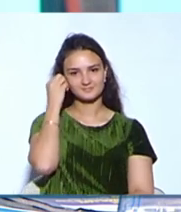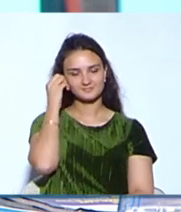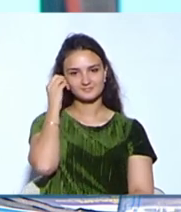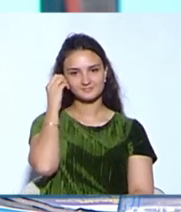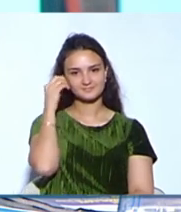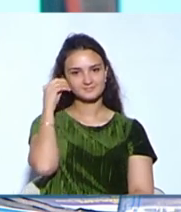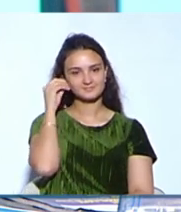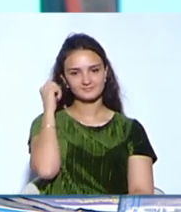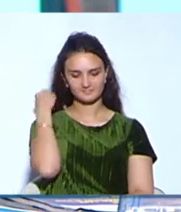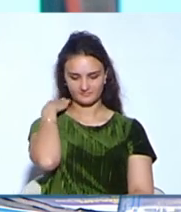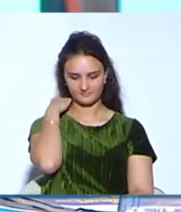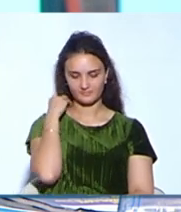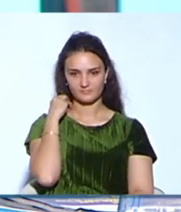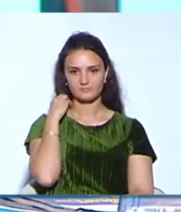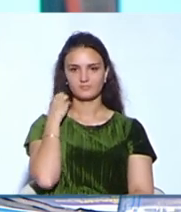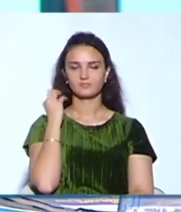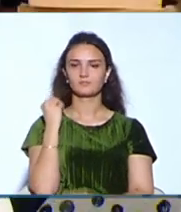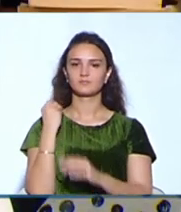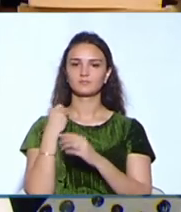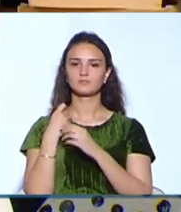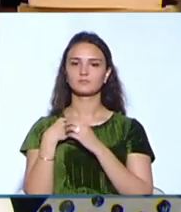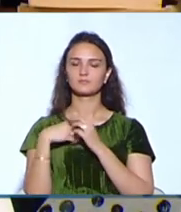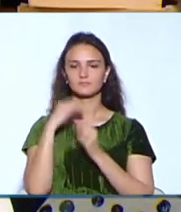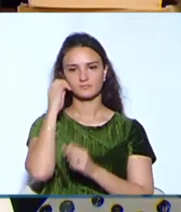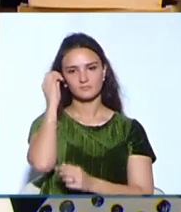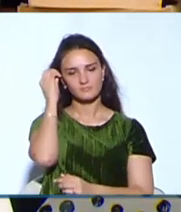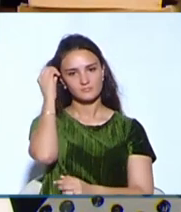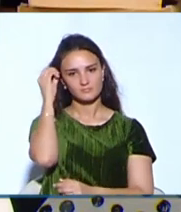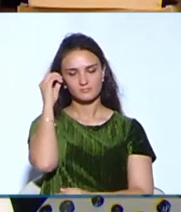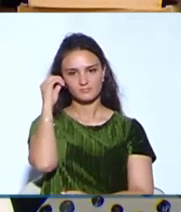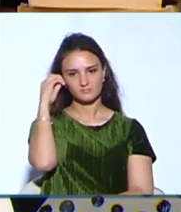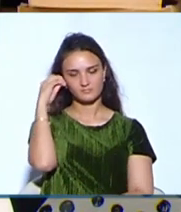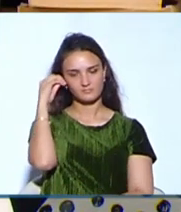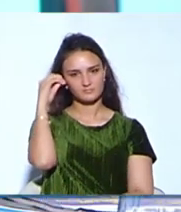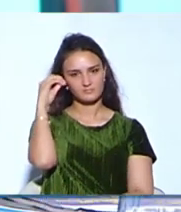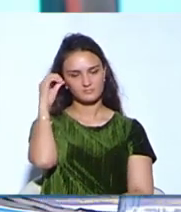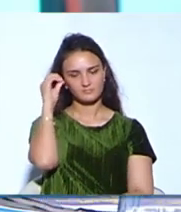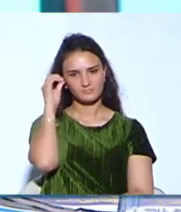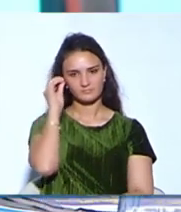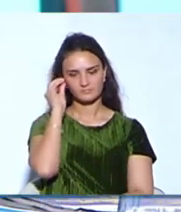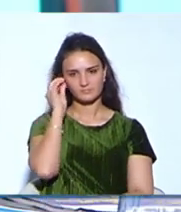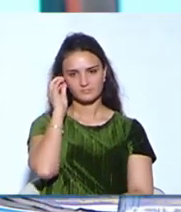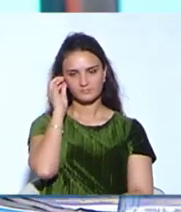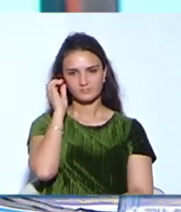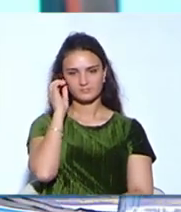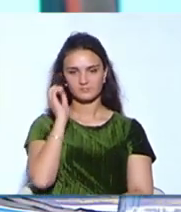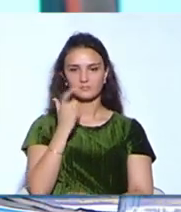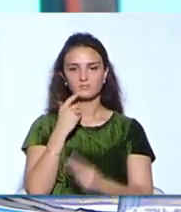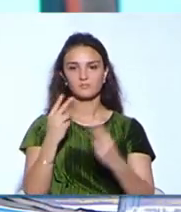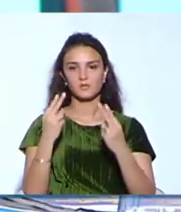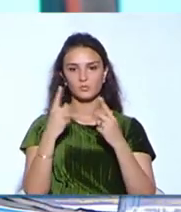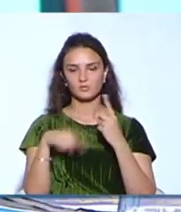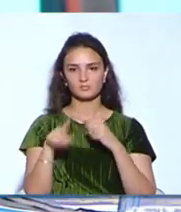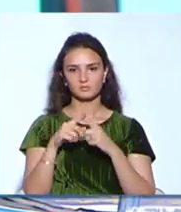შეკითხვისთვის. რეალურად ჩვენ მადლობას ეუბნებით ხოლმე მაყურებელს, რომელიც სხვაგან